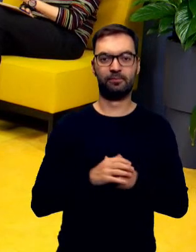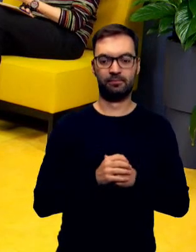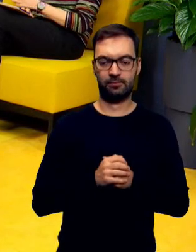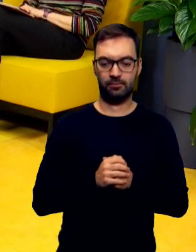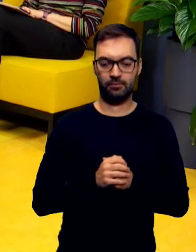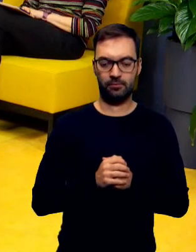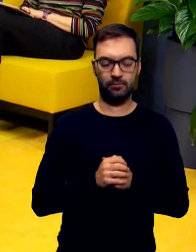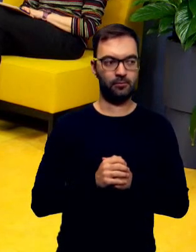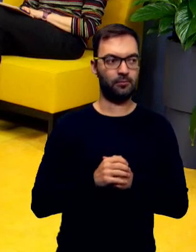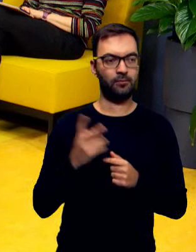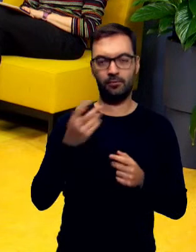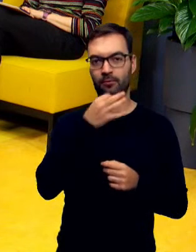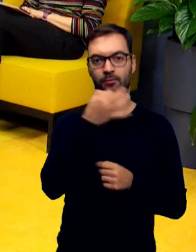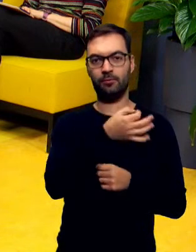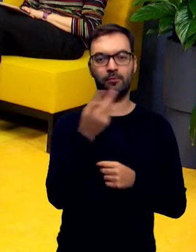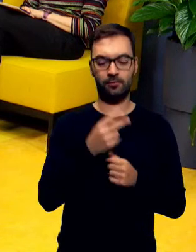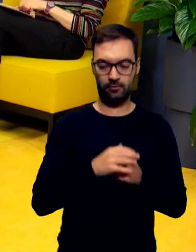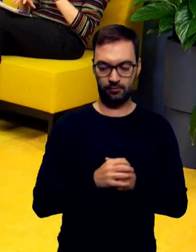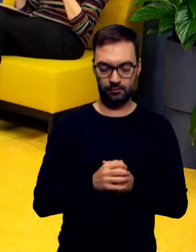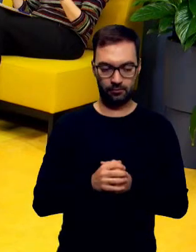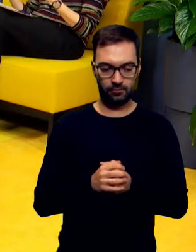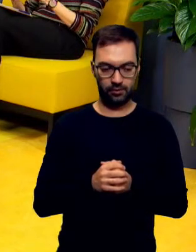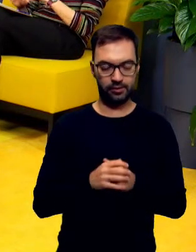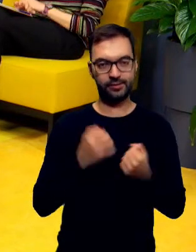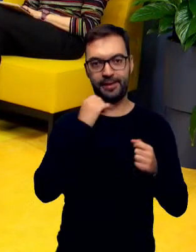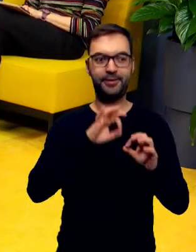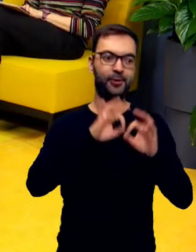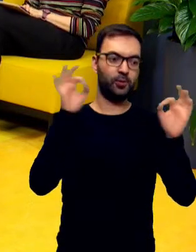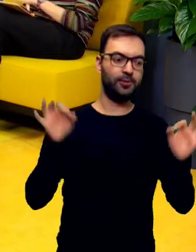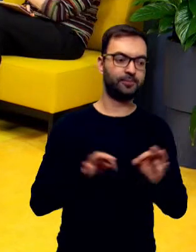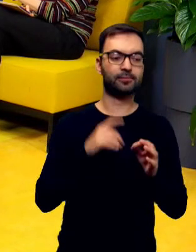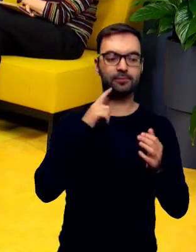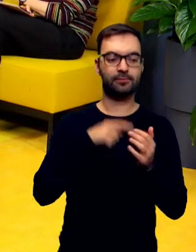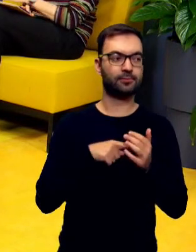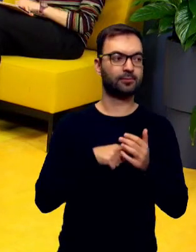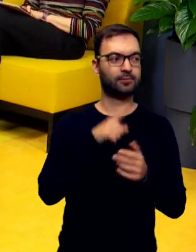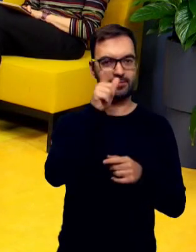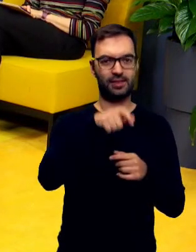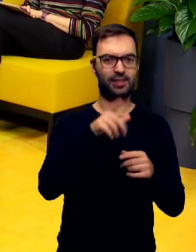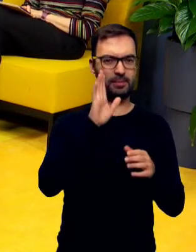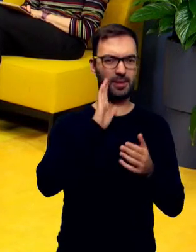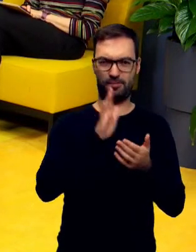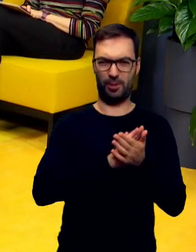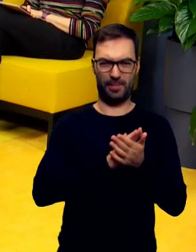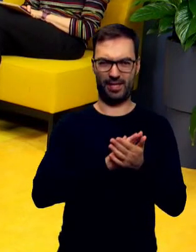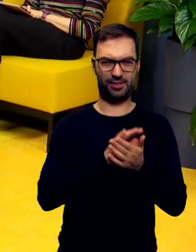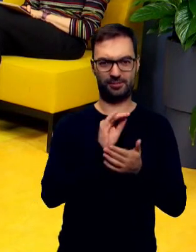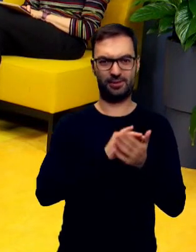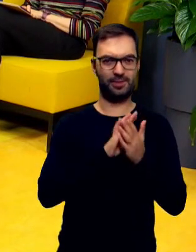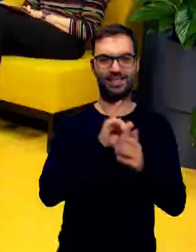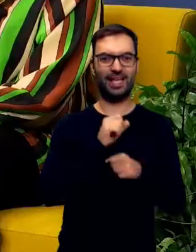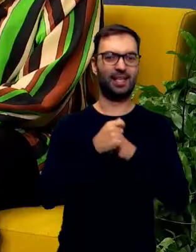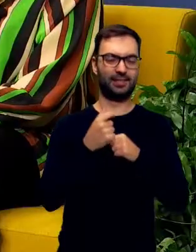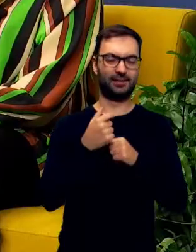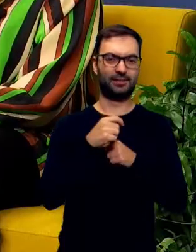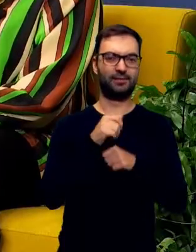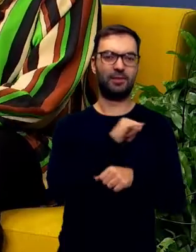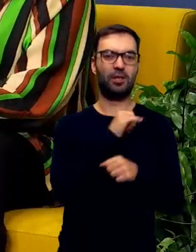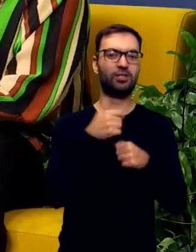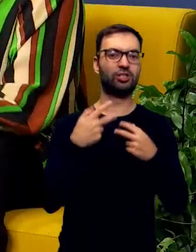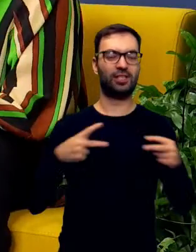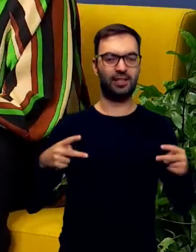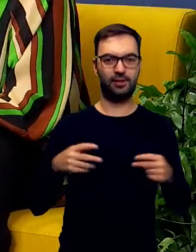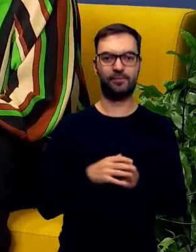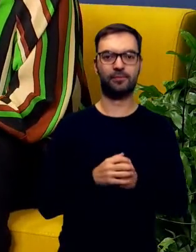właściwie też do obojga państwa to pytanie, może takie bardziej ogólne. No właśnie, pani nawet przeprasza w pewnym momencie za dziennikarzy. Tak, dlatego